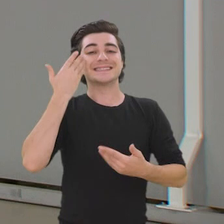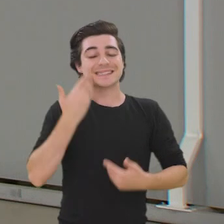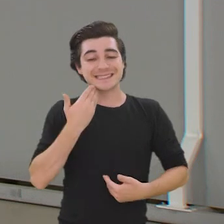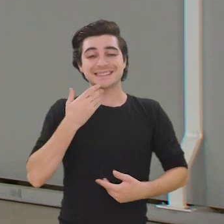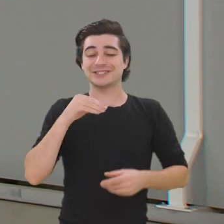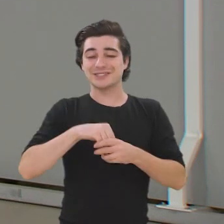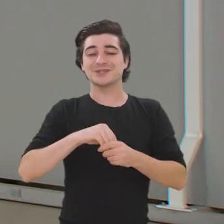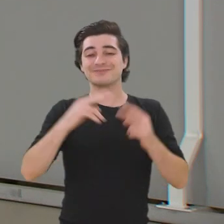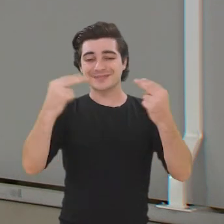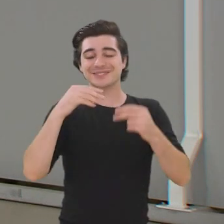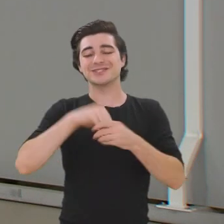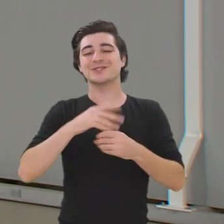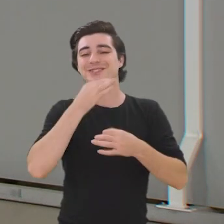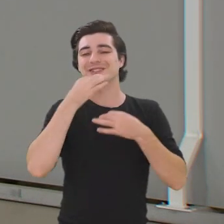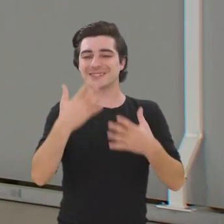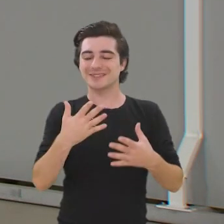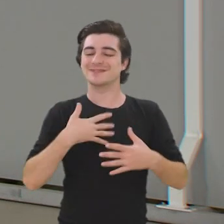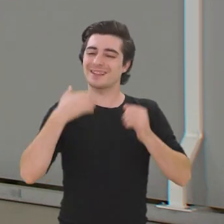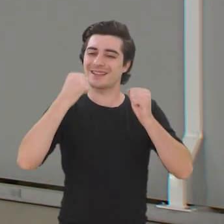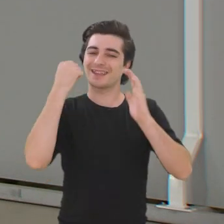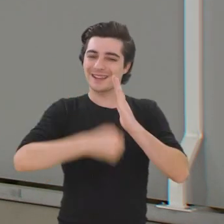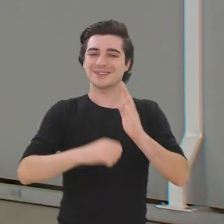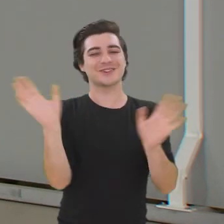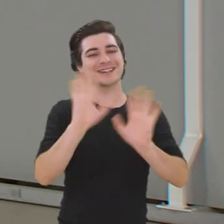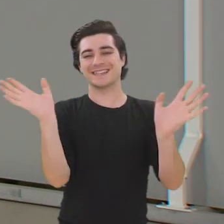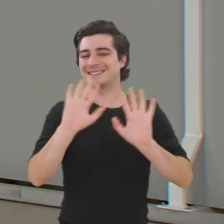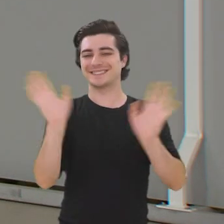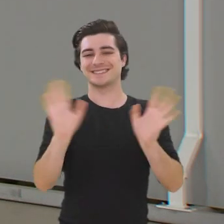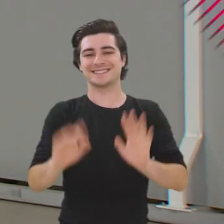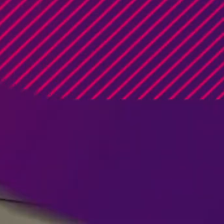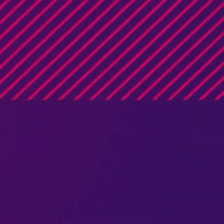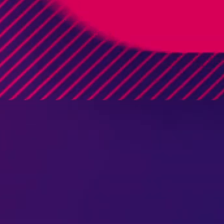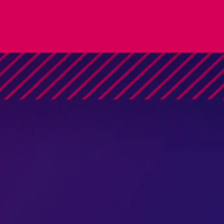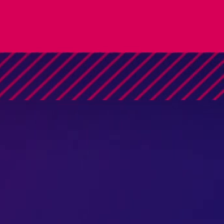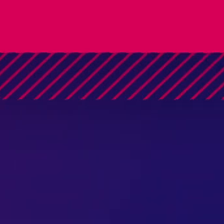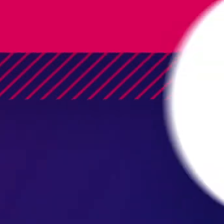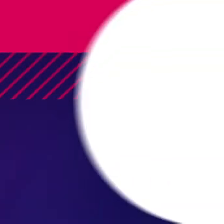izlediğiniz için sizlere çok çok teşekkür ederiz. Sağlıklı kalın, hoşça kalın.